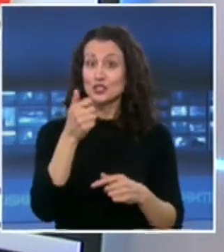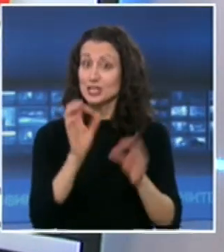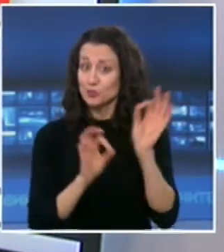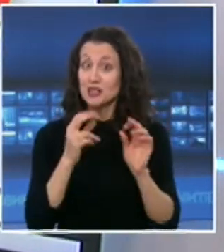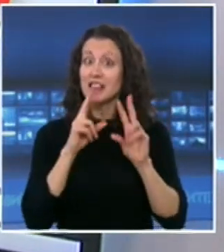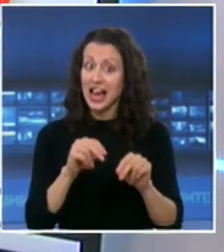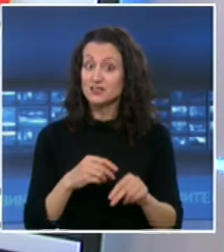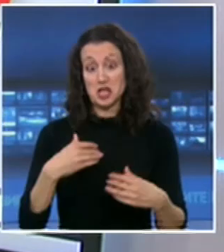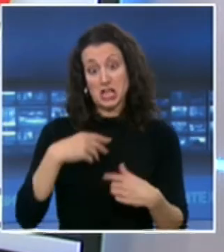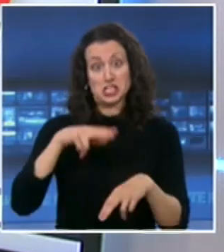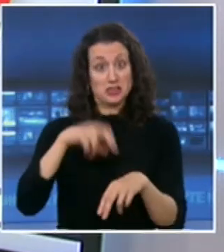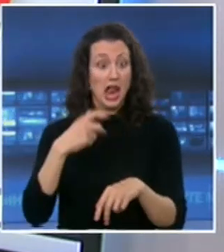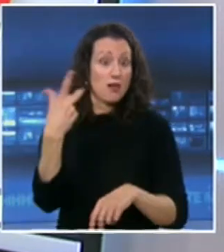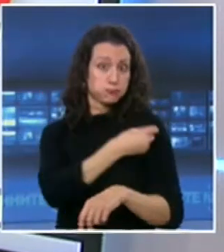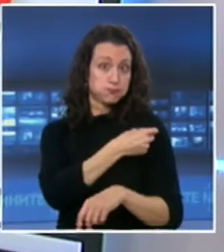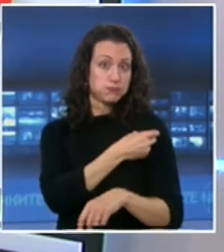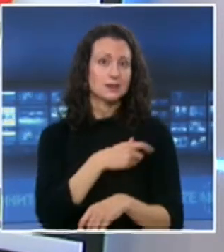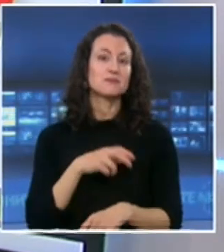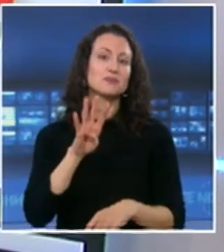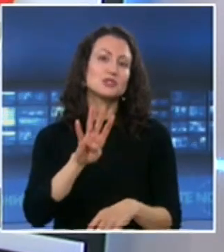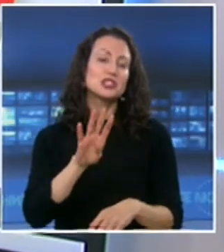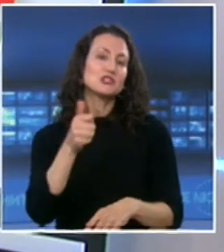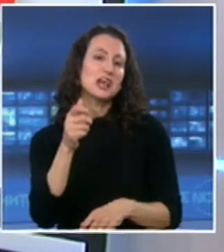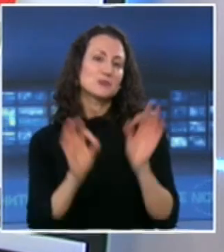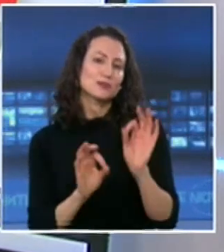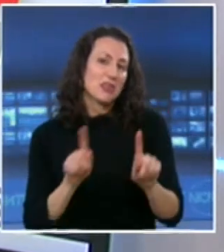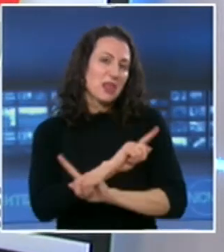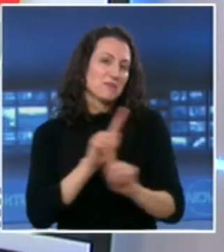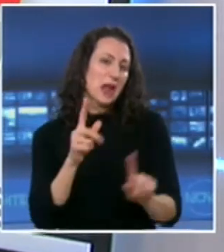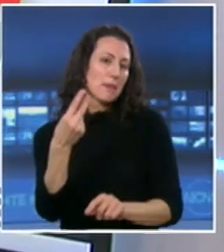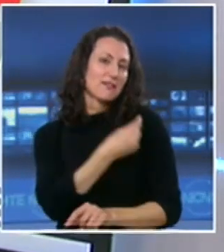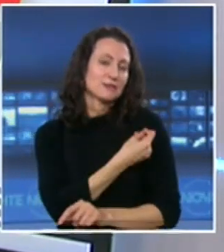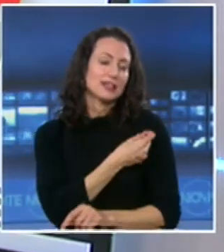направят. 45% обаче не мислят така. Жените са